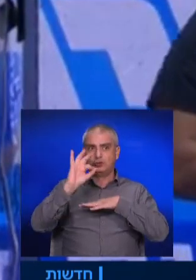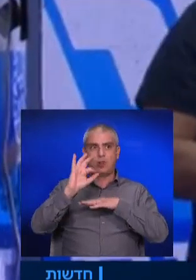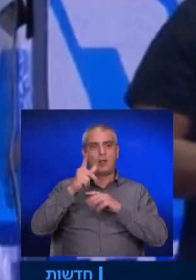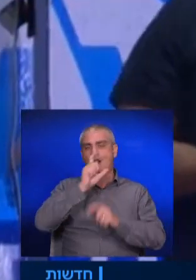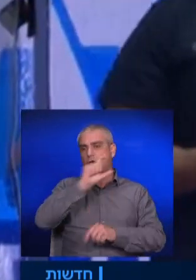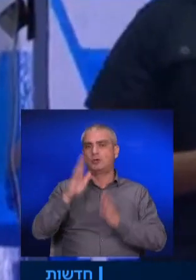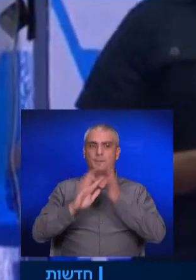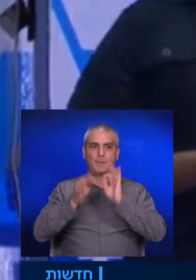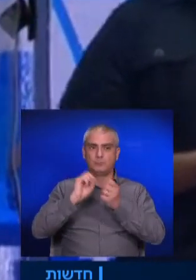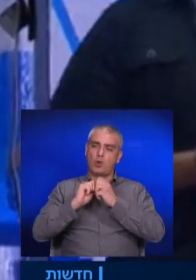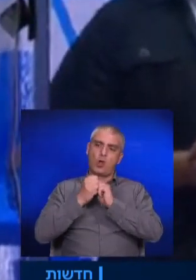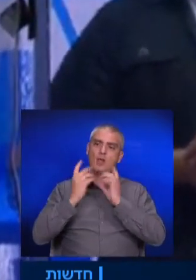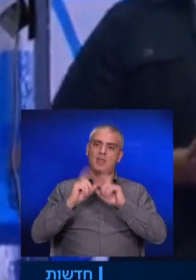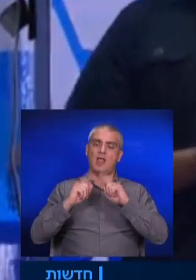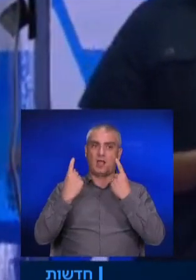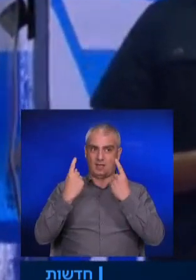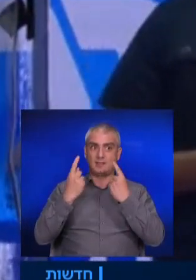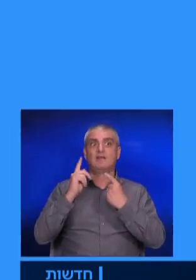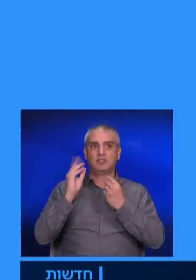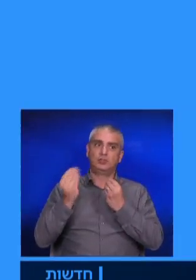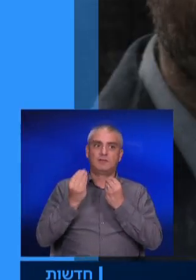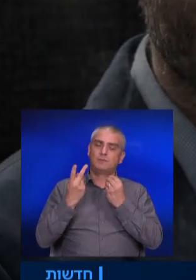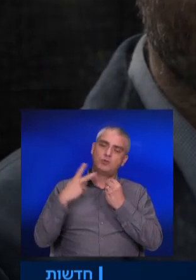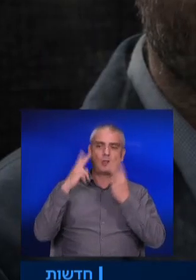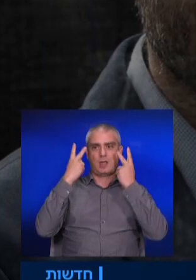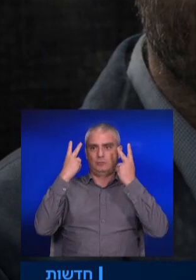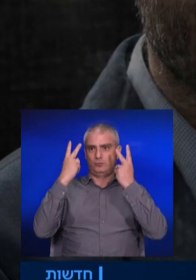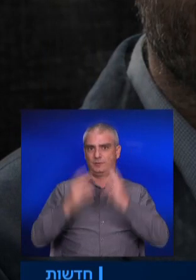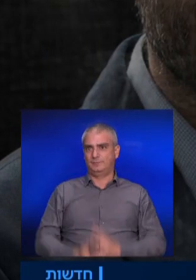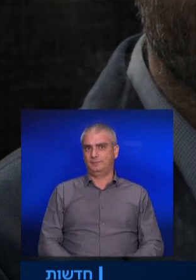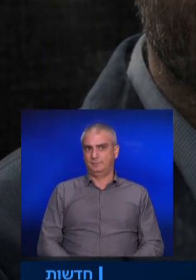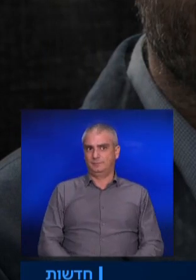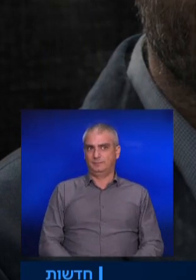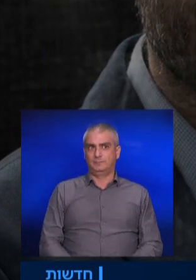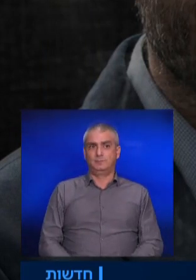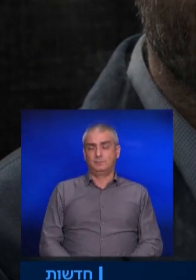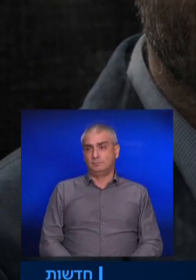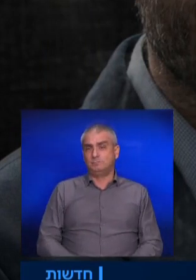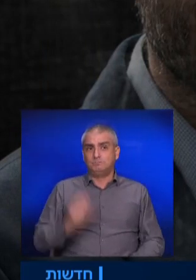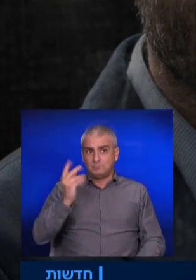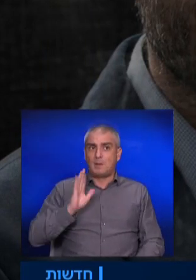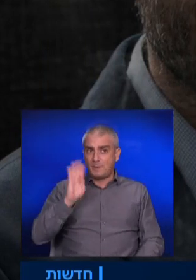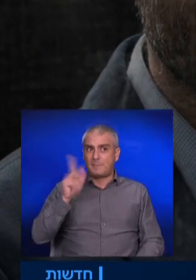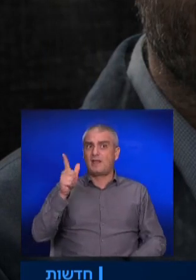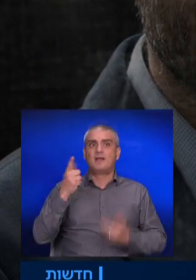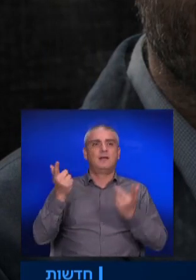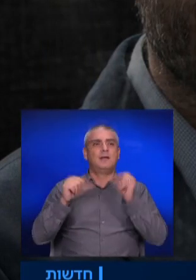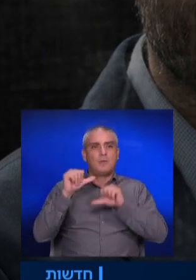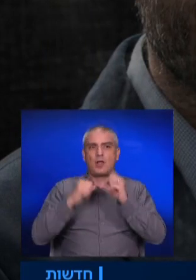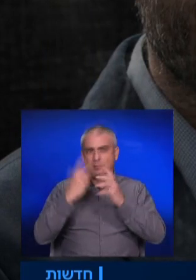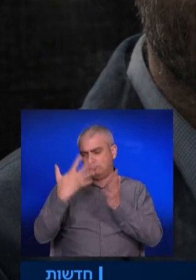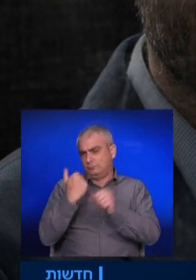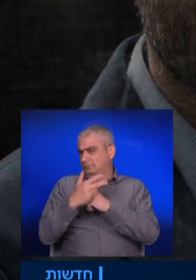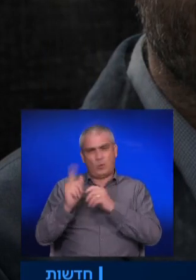או בדרך אחרת, אבל יש דברים חשובים יותר על הפרק. חכי עוד שנה, בואו, נתניהו גם הפיזיקה, ביולוגיה, את הסט שלה, לא יישאר כל הנצח, ומתי